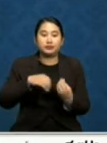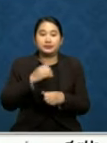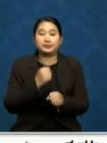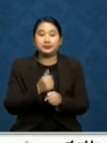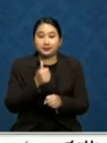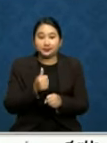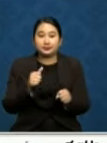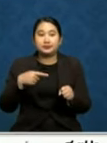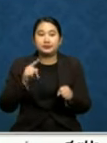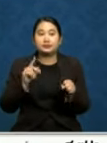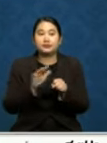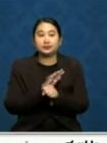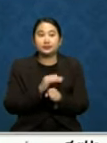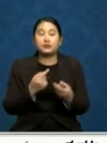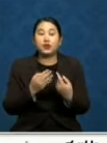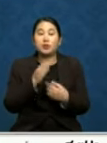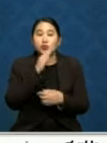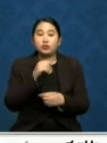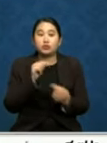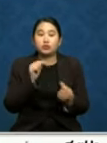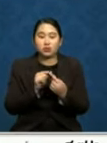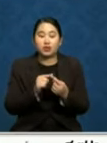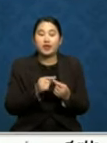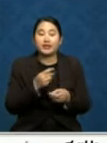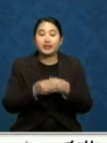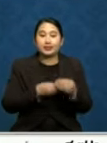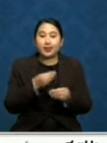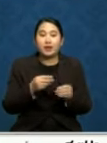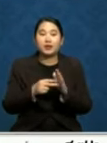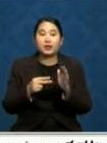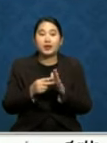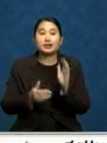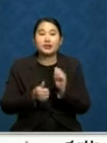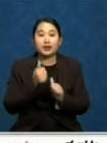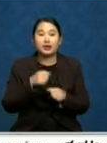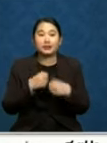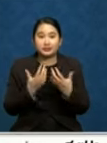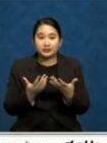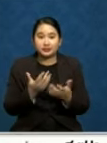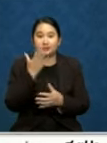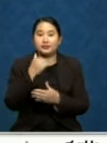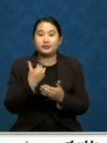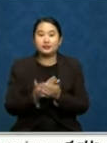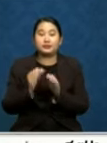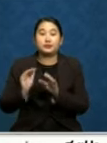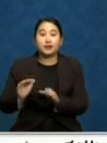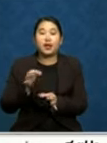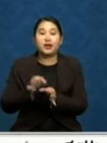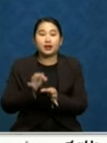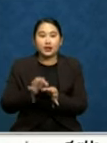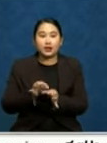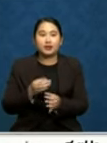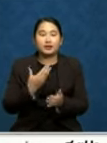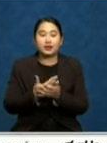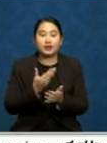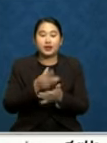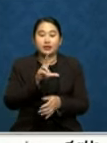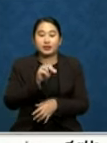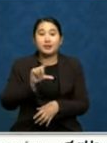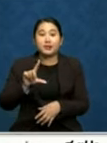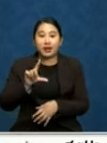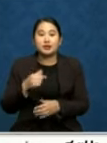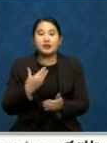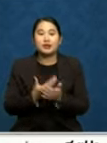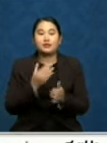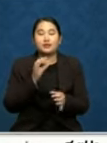สิทธิภาพหรือถ้าเปิดเป็นภาษาทางการเงินคือชนะตลาดนะครับเพราะปัจจุบันเนี่ยท่านฝากสถาบันการเงิน30ล้านเนี่ยเป็นเงิน